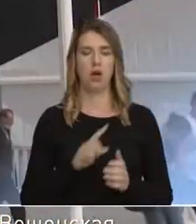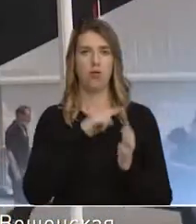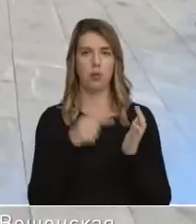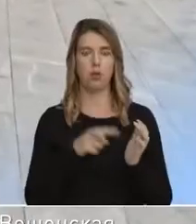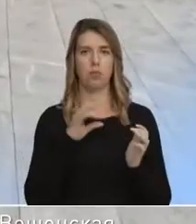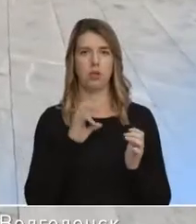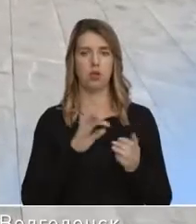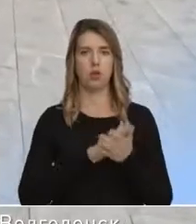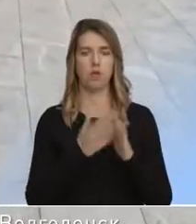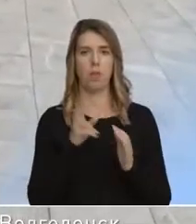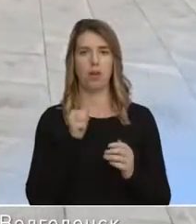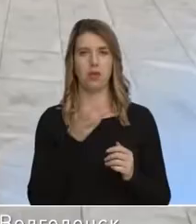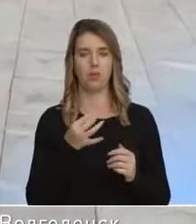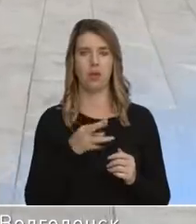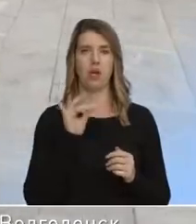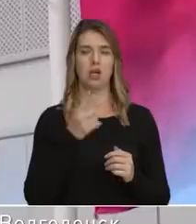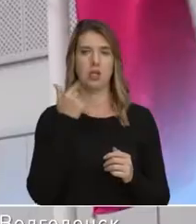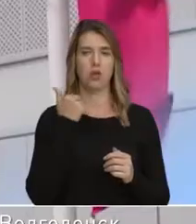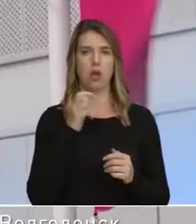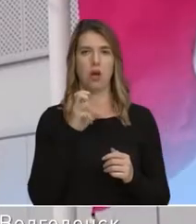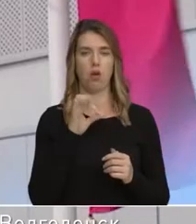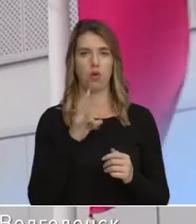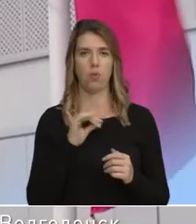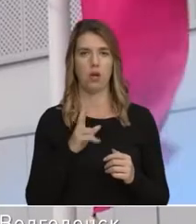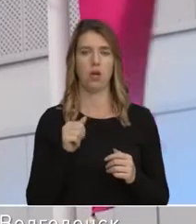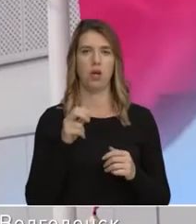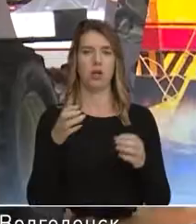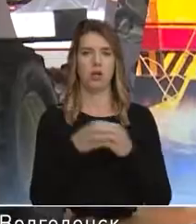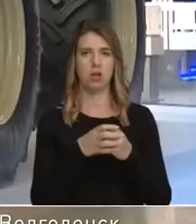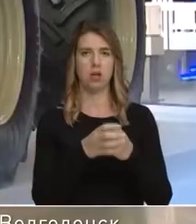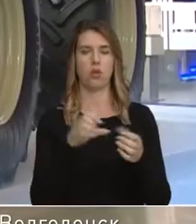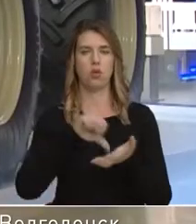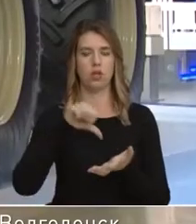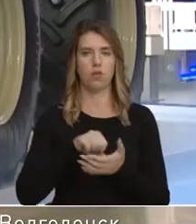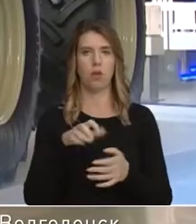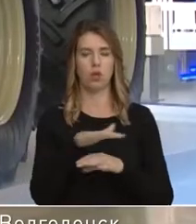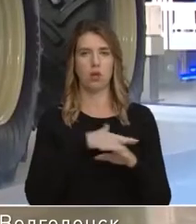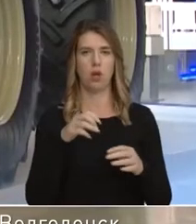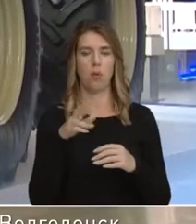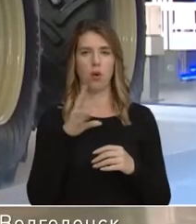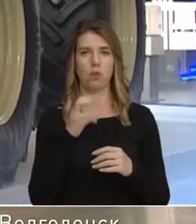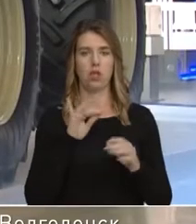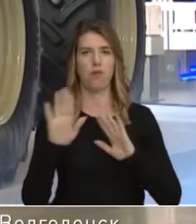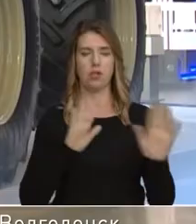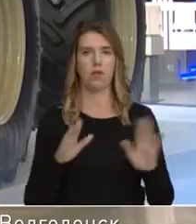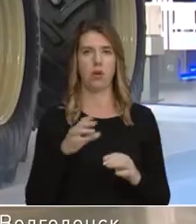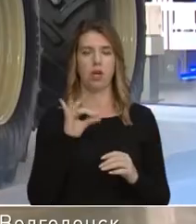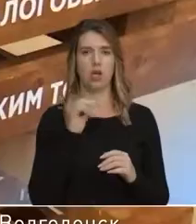Вопросы бизнеса в условиях пандемии и зеленая экономика. Донская делегация участвует в международной промышленной